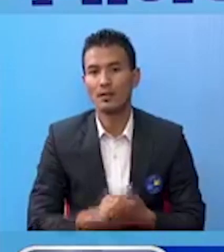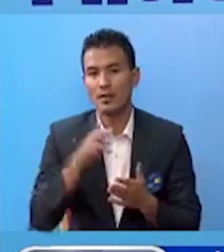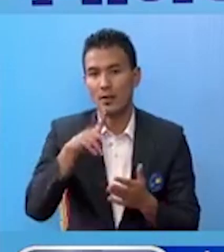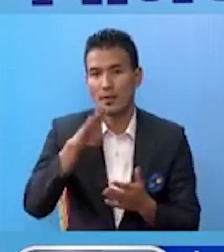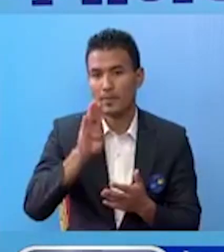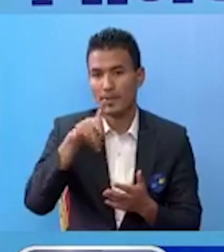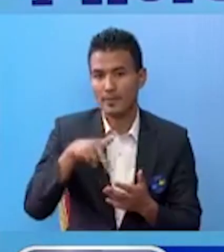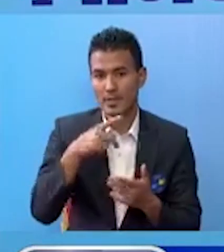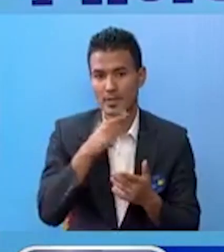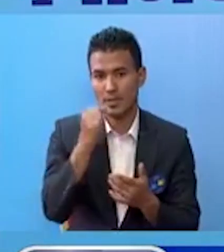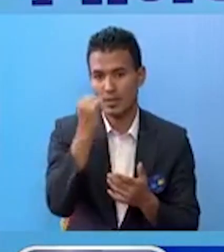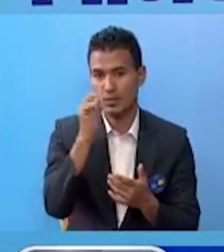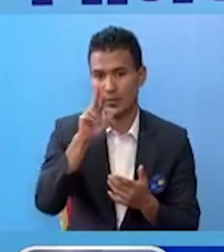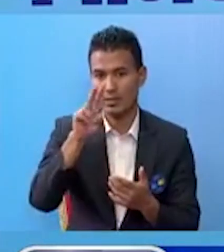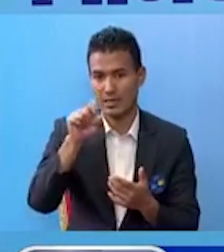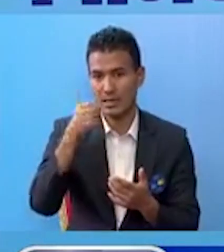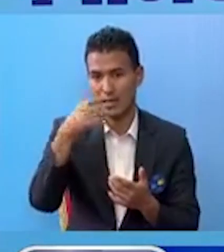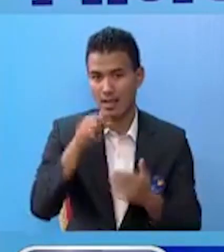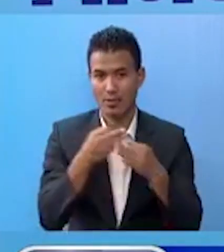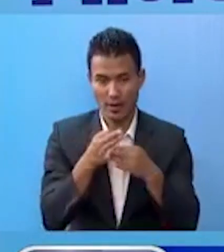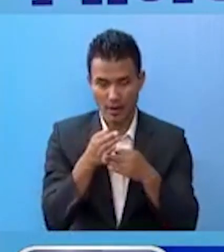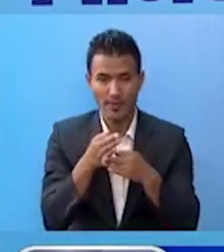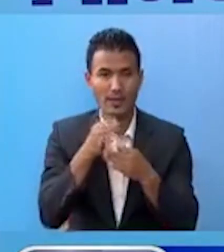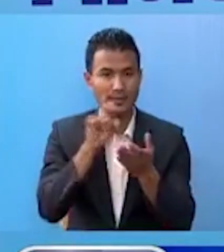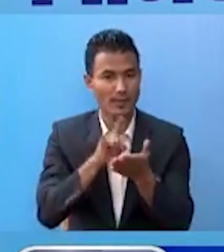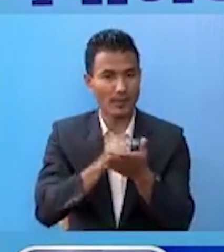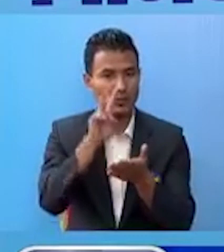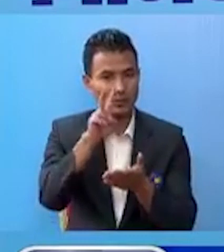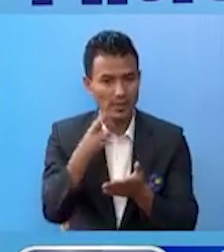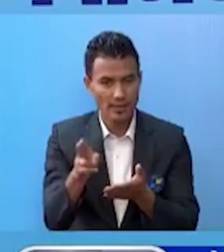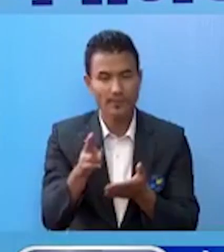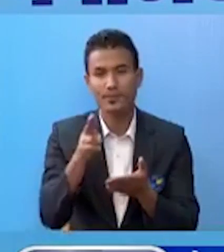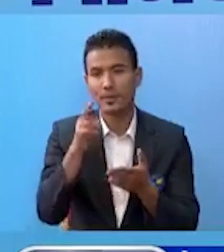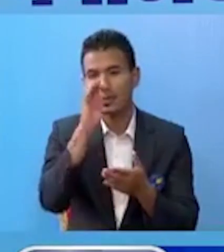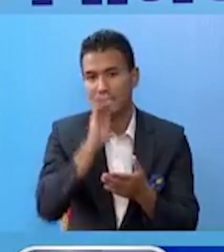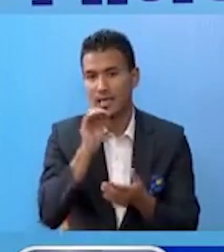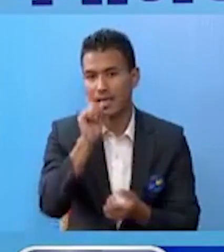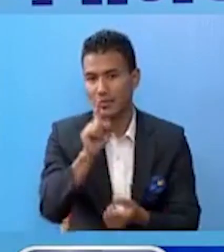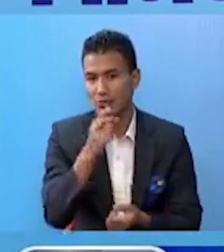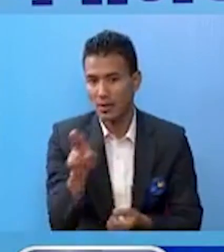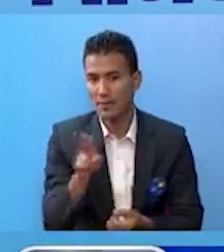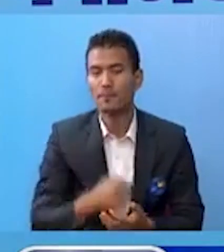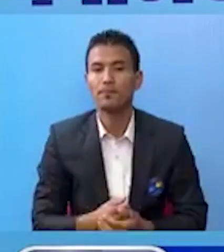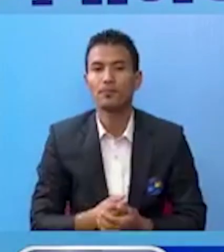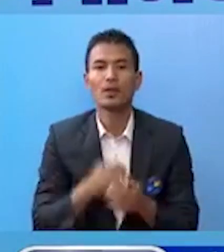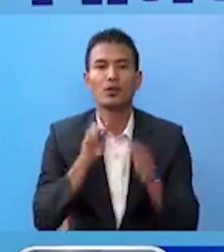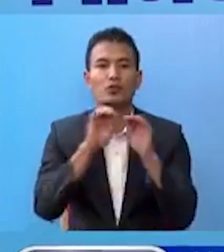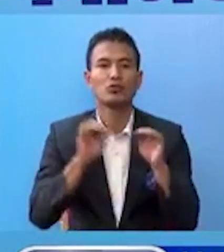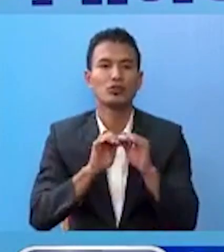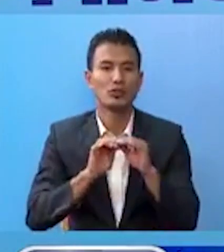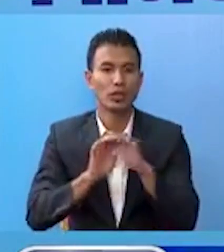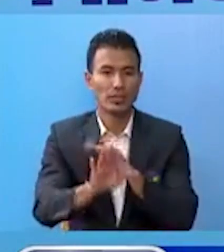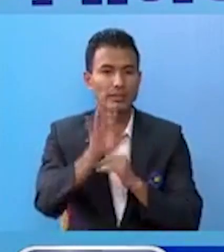बीपी कोइराला स्वास्थ्य विज्ञान प्रतिष्ठान धरानमा झापाका 2 जना, सिराहाका 1 जना,